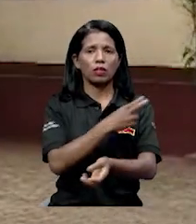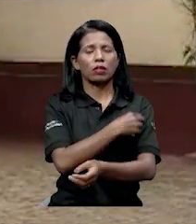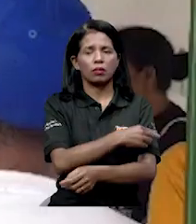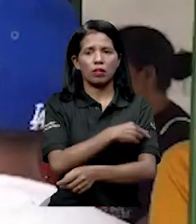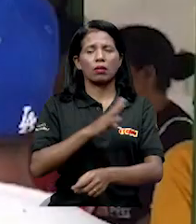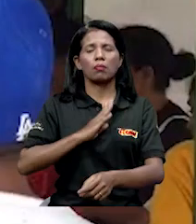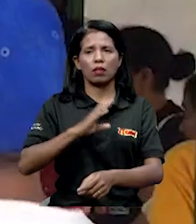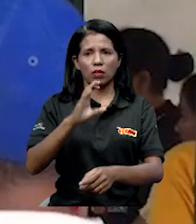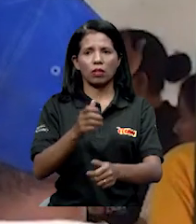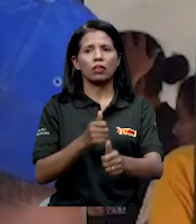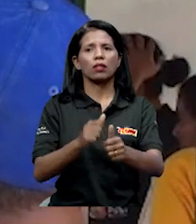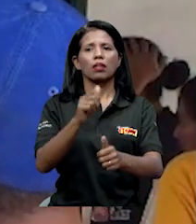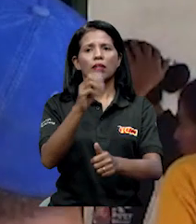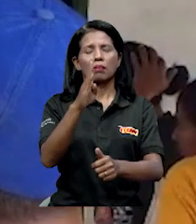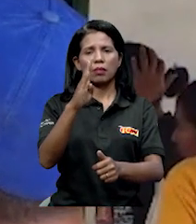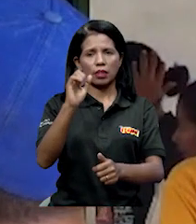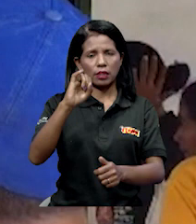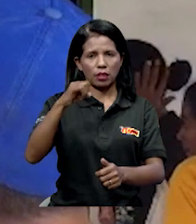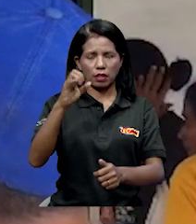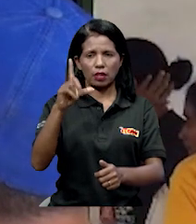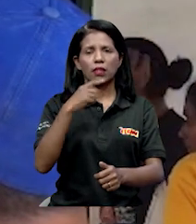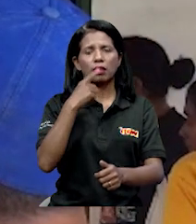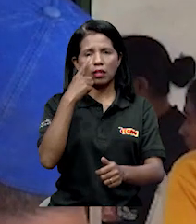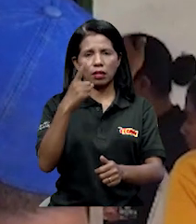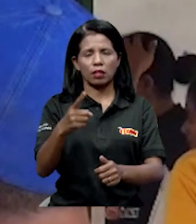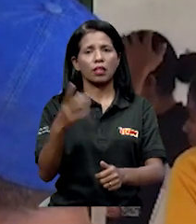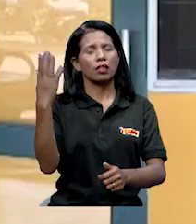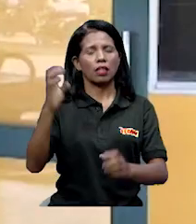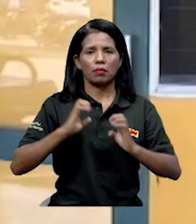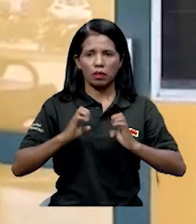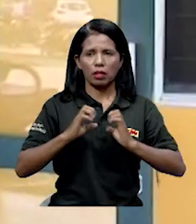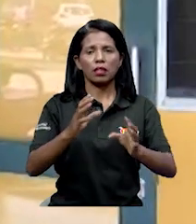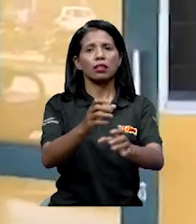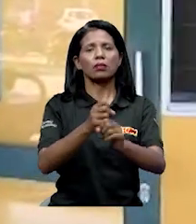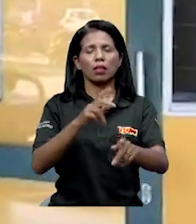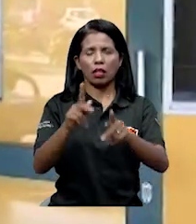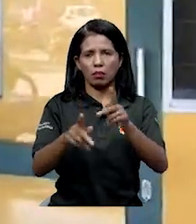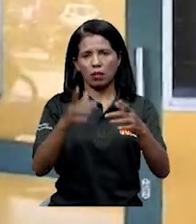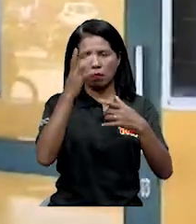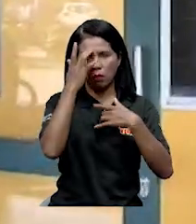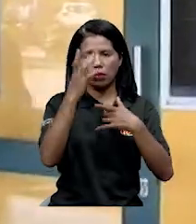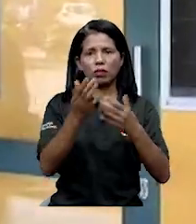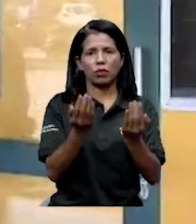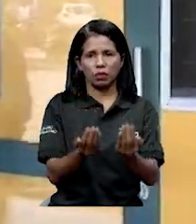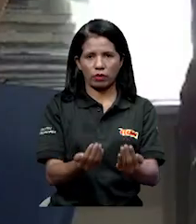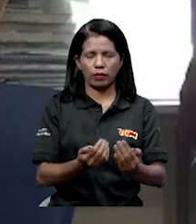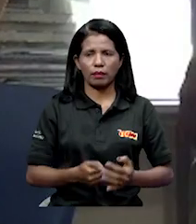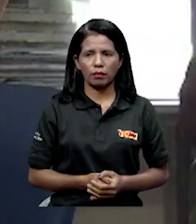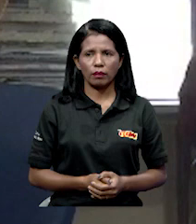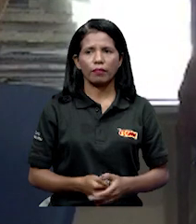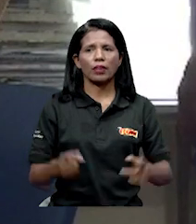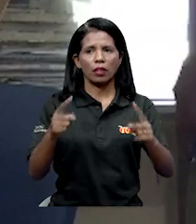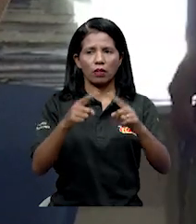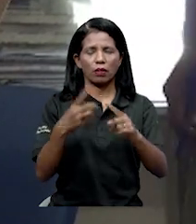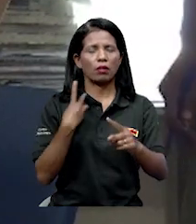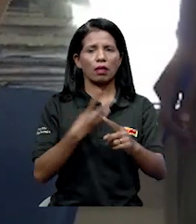Baucau, Basília dos Santos Freitas informa, parte sala emergência sim paciente com condição grave. Mai tu meto e emergencia ang